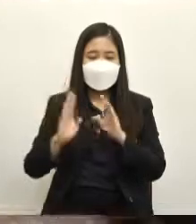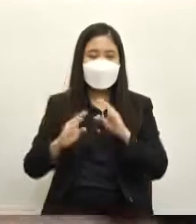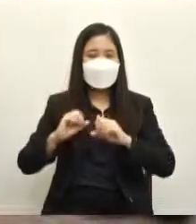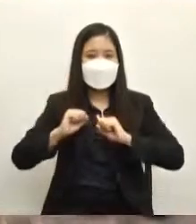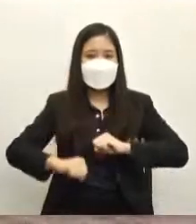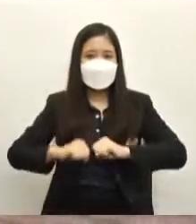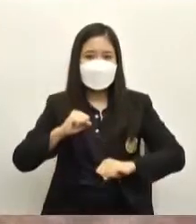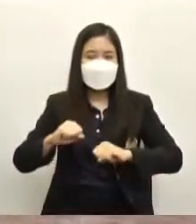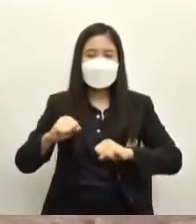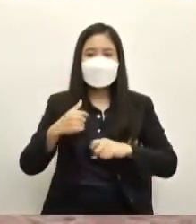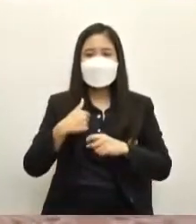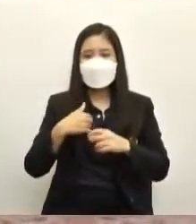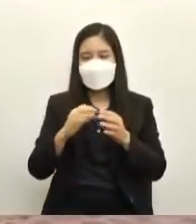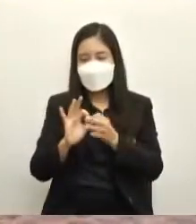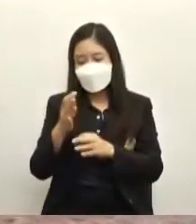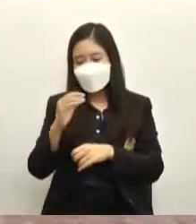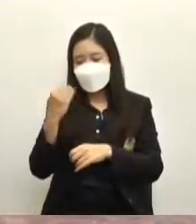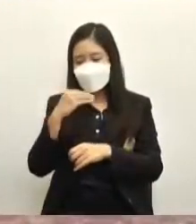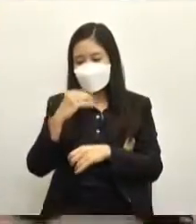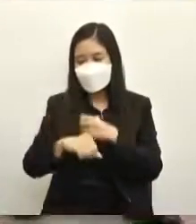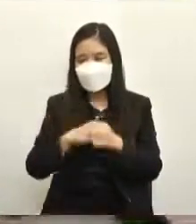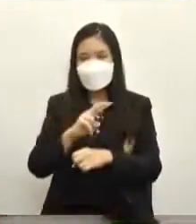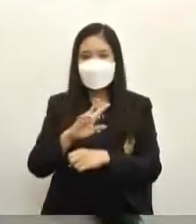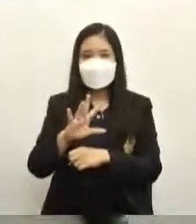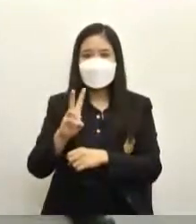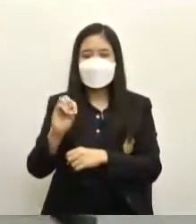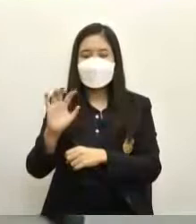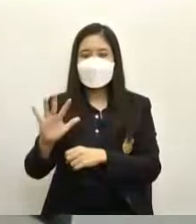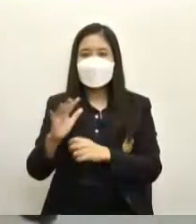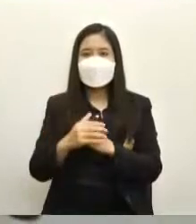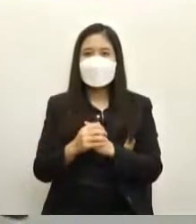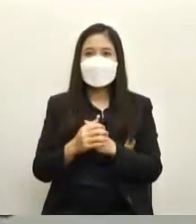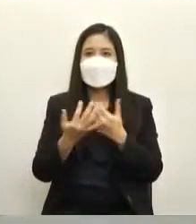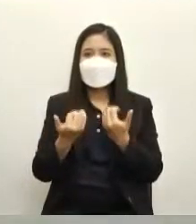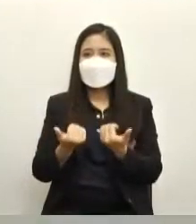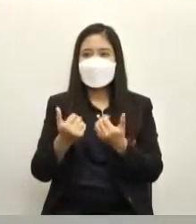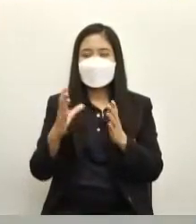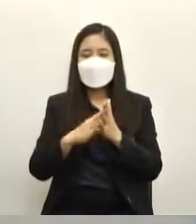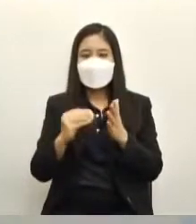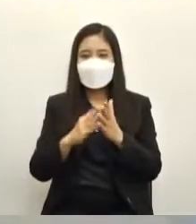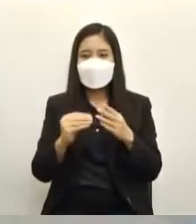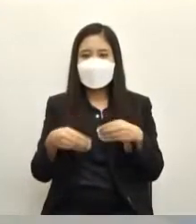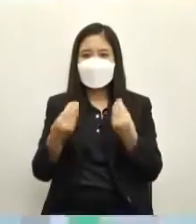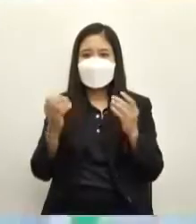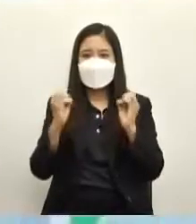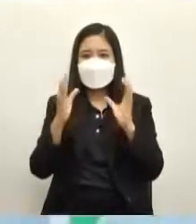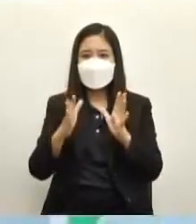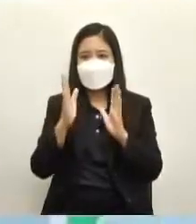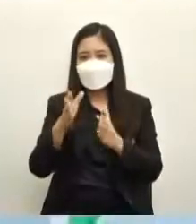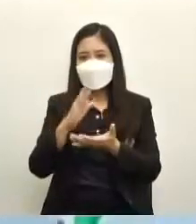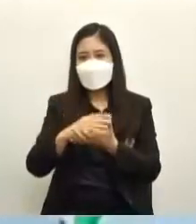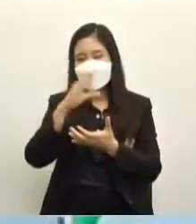ภัยประจำปีประมาณ2565ที่ได้ดำเนินการฝึกอบรมให้กับครูนักเรียนของโร